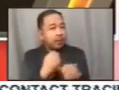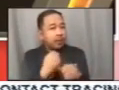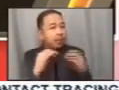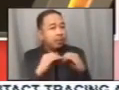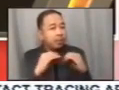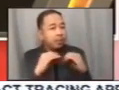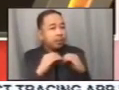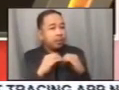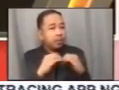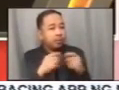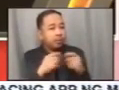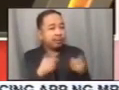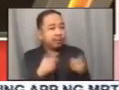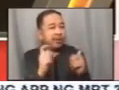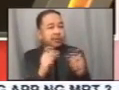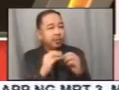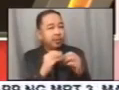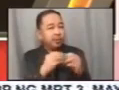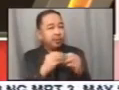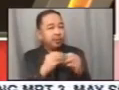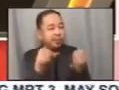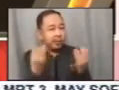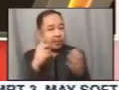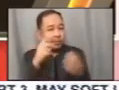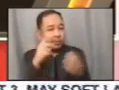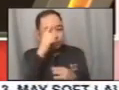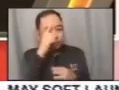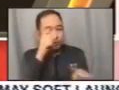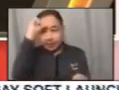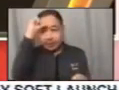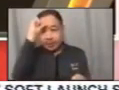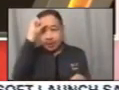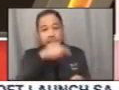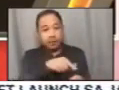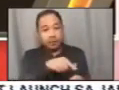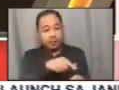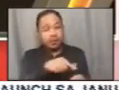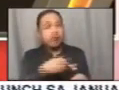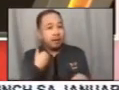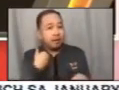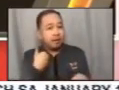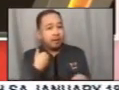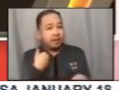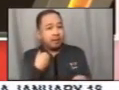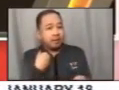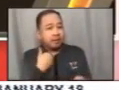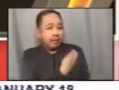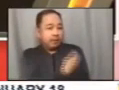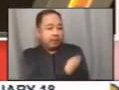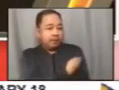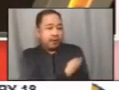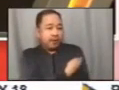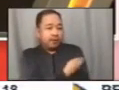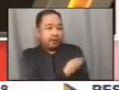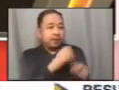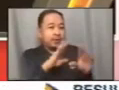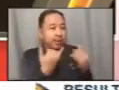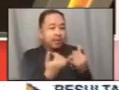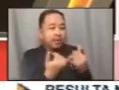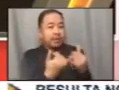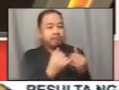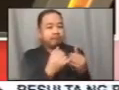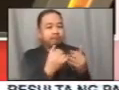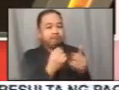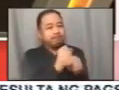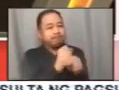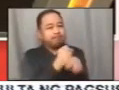po? Hindi. Very tropical. It can be refrigerated just like an ordinary vaccine. Ang kailangan lang talaga